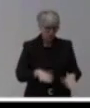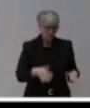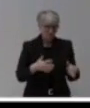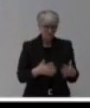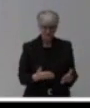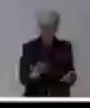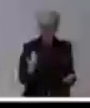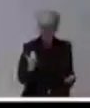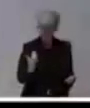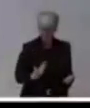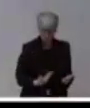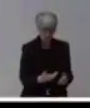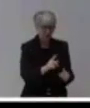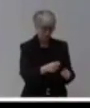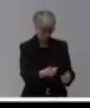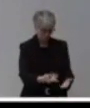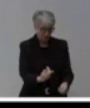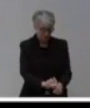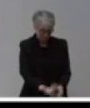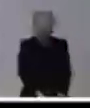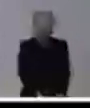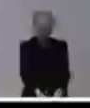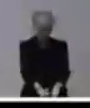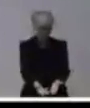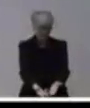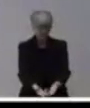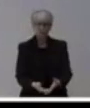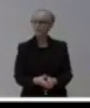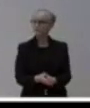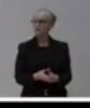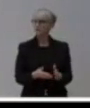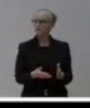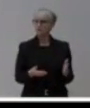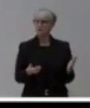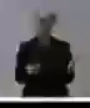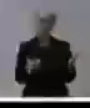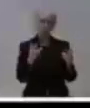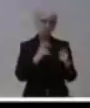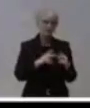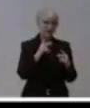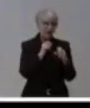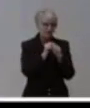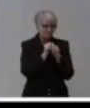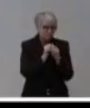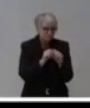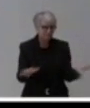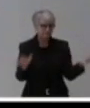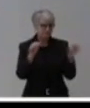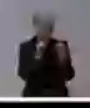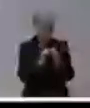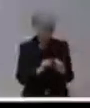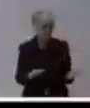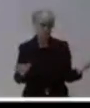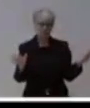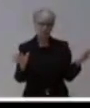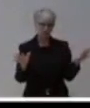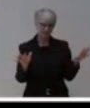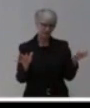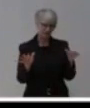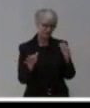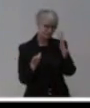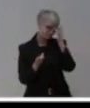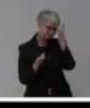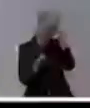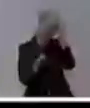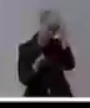uno a Trezzano è in corso a Binasco, uno è in corso a Trezzano sul Naviglio. L'idea è proprio di diffondere in tutto l'Interland alcune opportunità